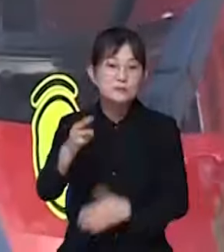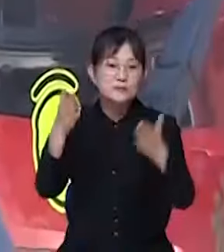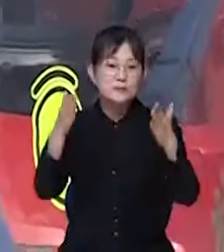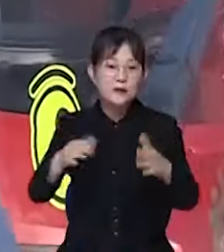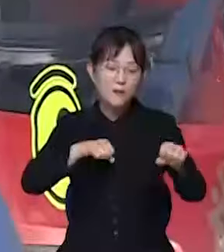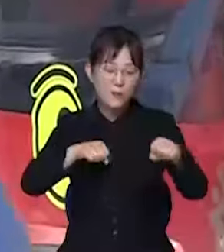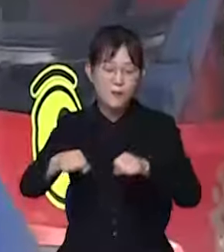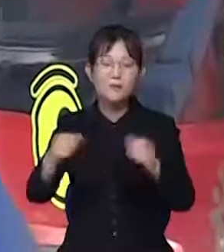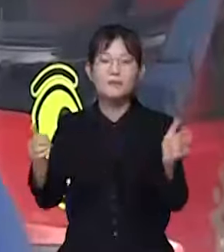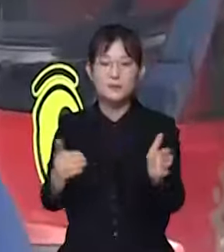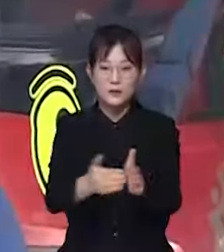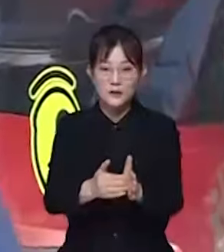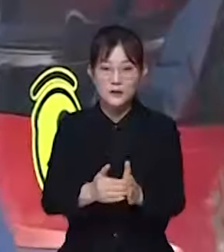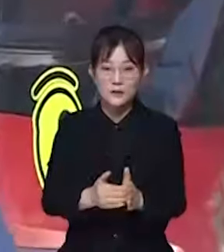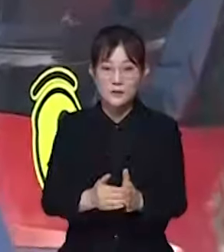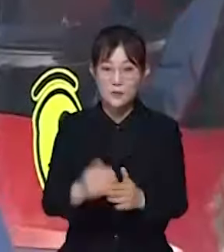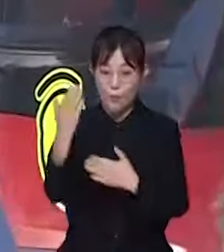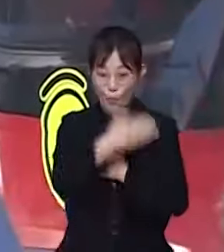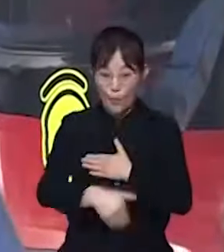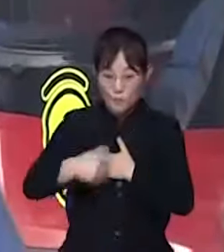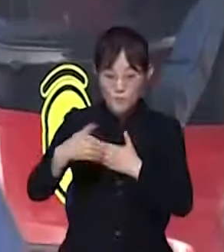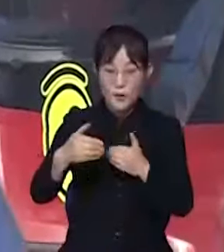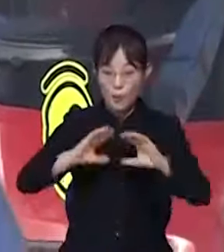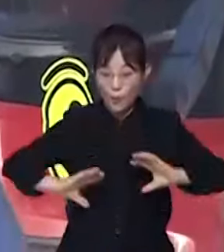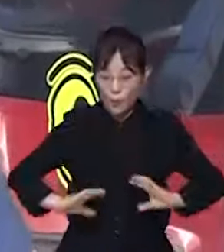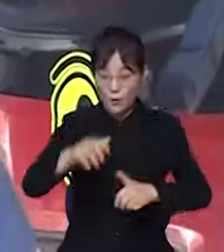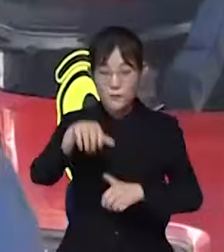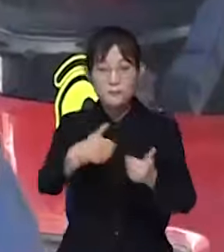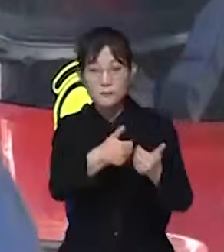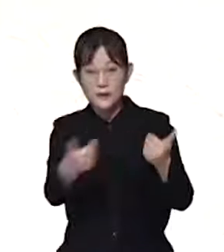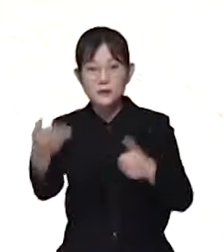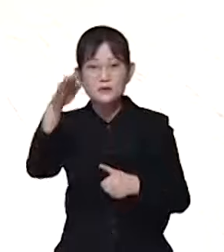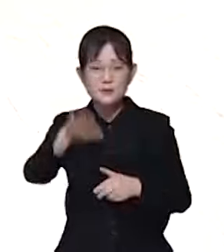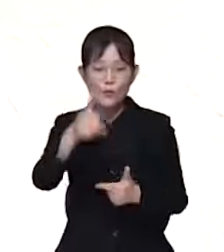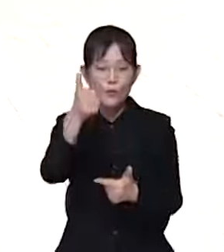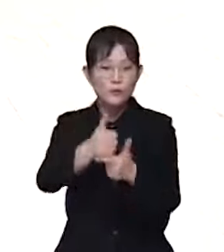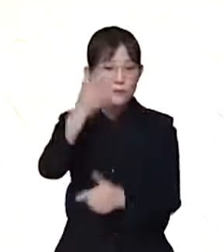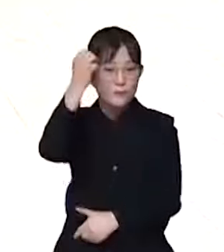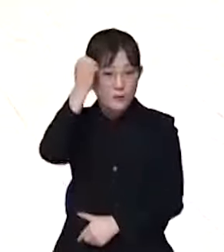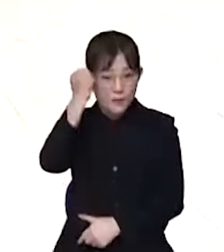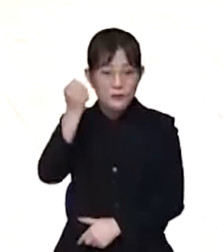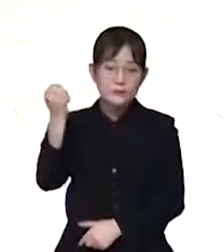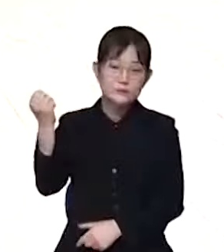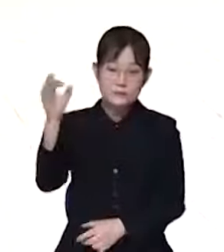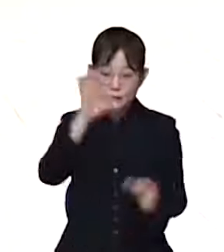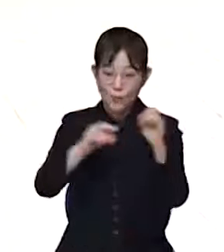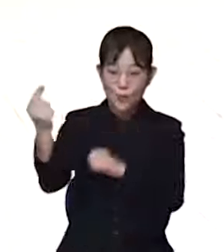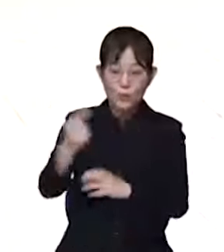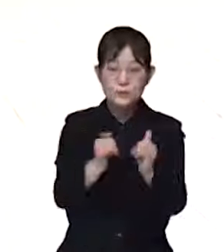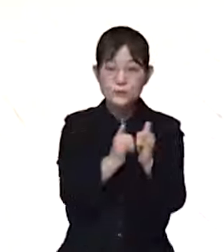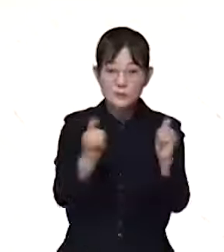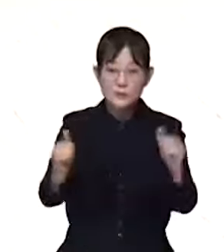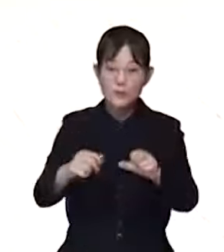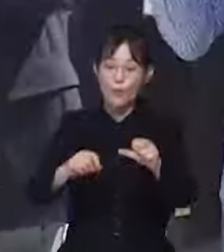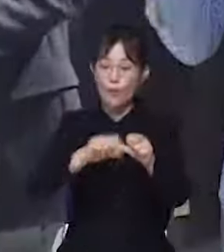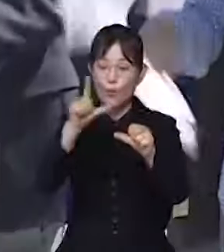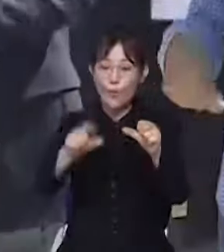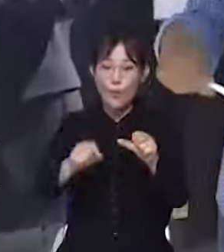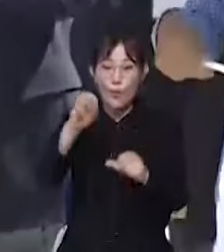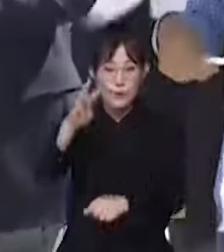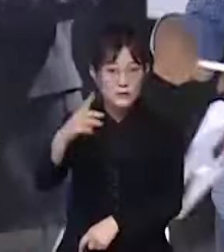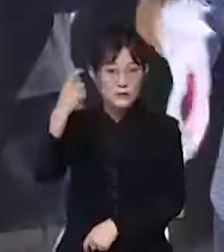마무리합니다. 몸은 고향을 떠났지만 호남을 잊지 않고 찾는 향후들은 5월 광주 정신의